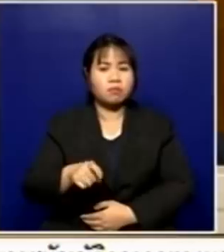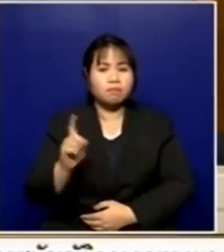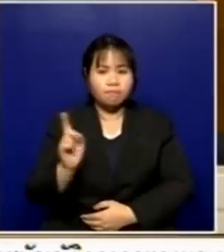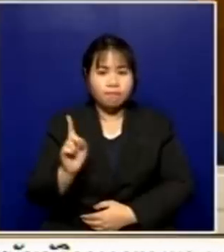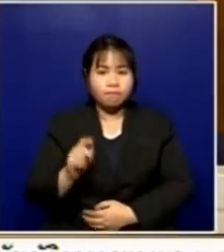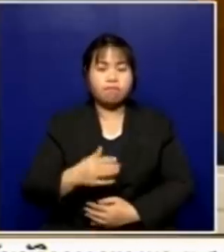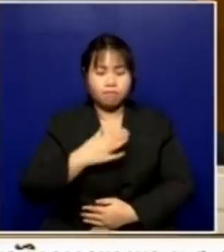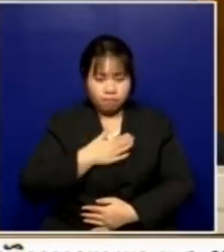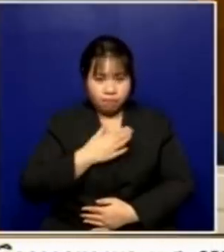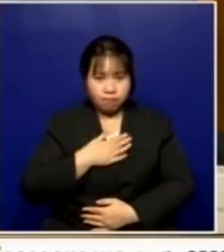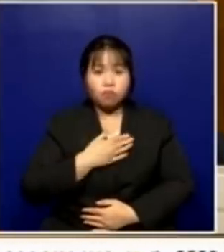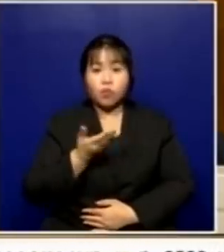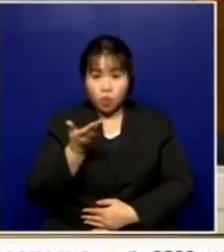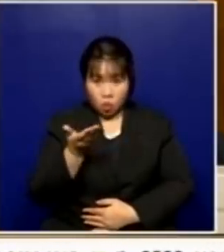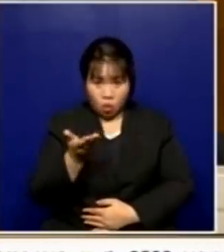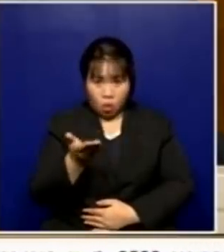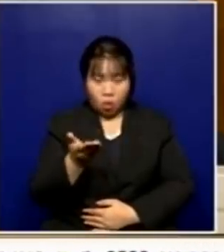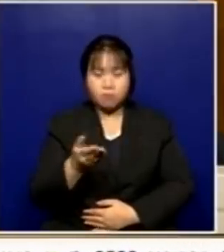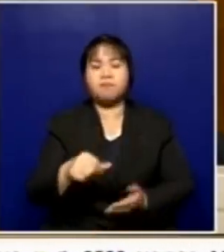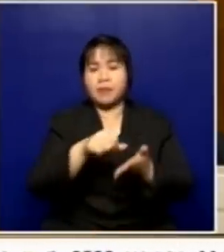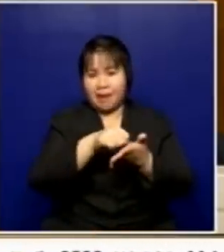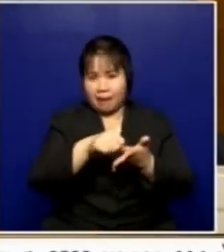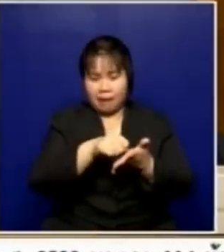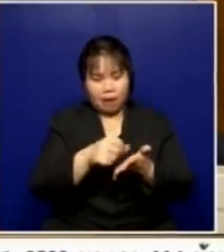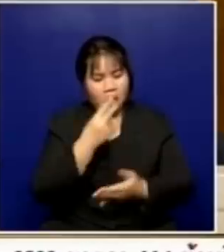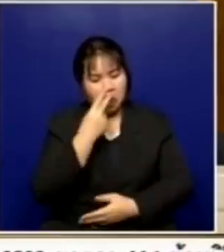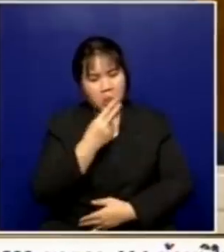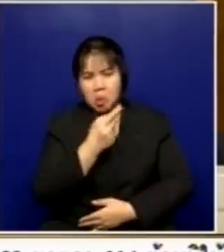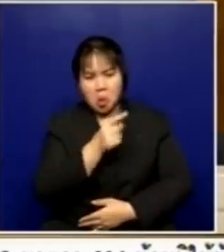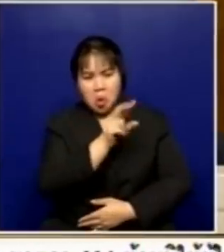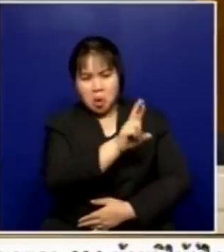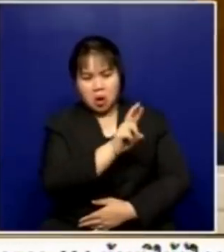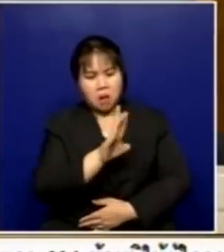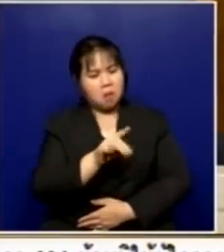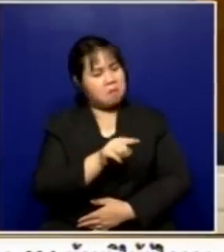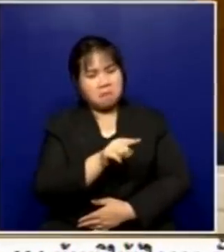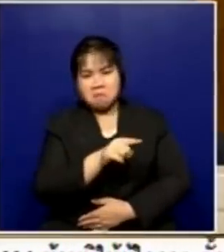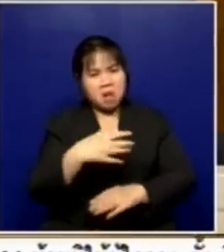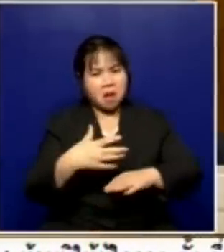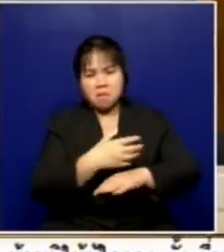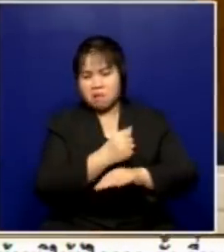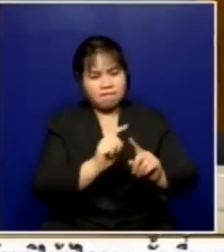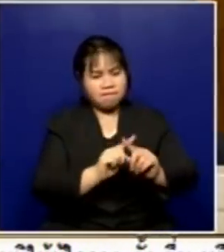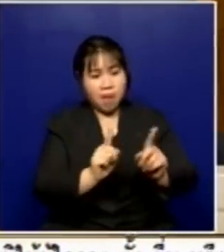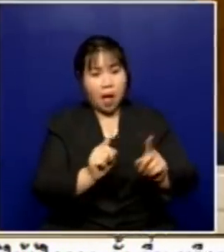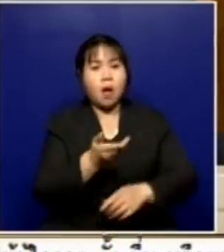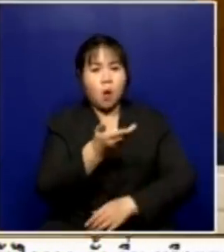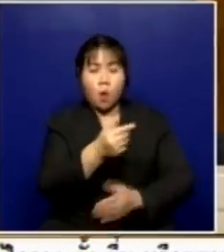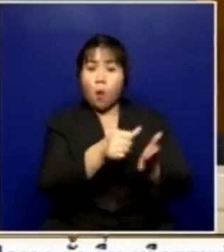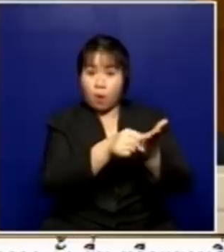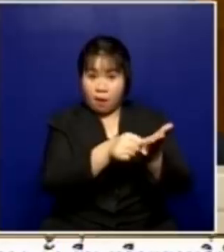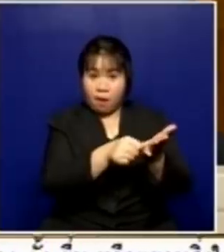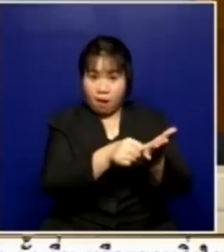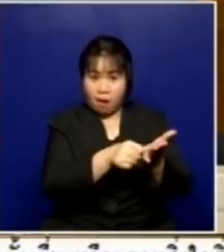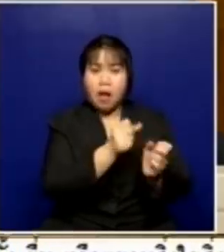เราเพีงเรีกร้องให้แ้ไขความผิดปกติของระบอบการเมืองที่มอยู่ใปัจุบันแล้ใหมักลบมา